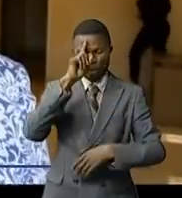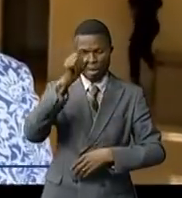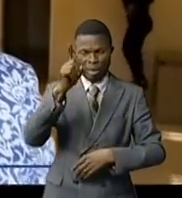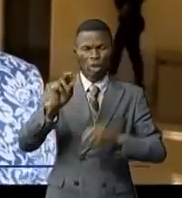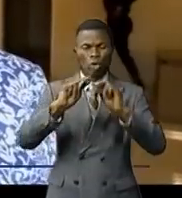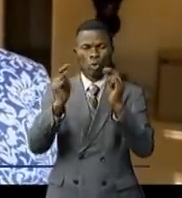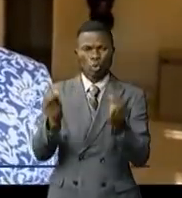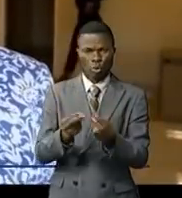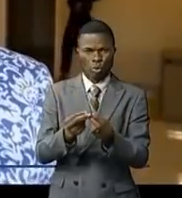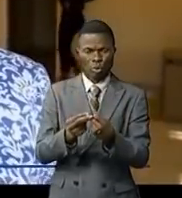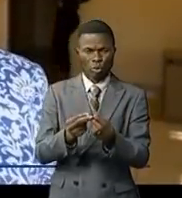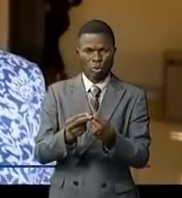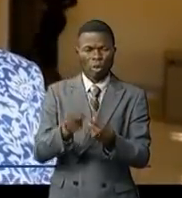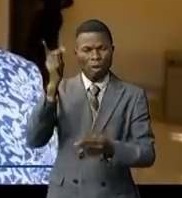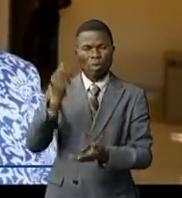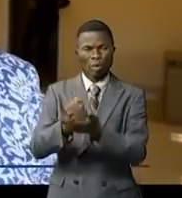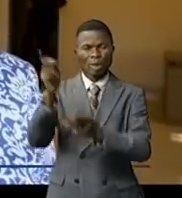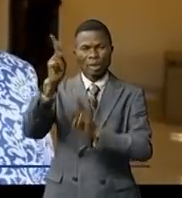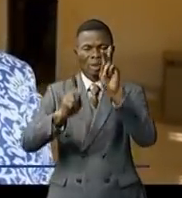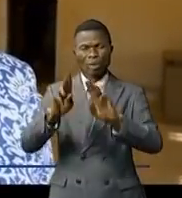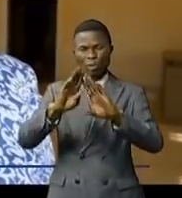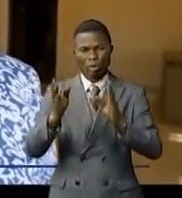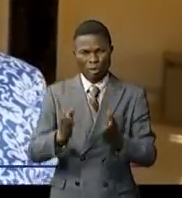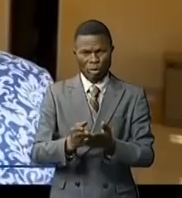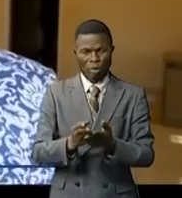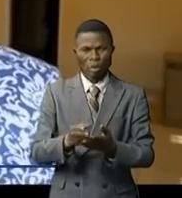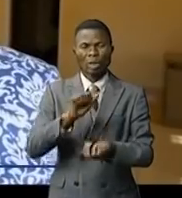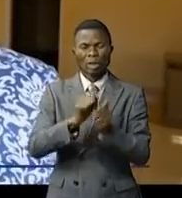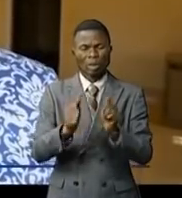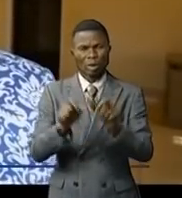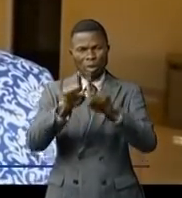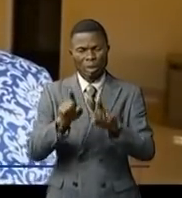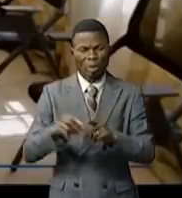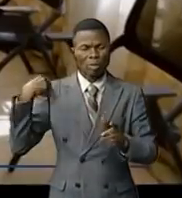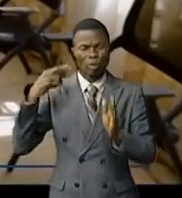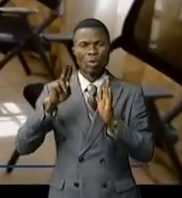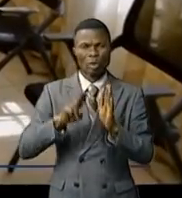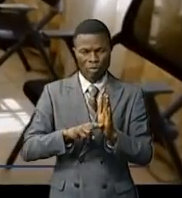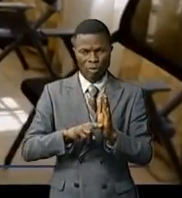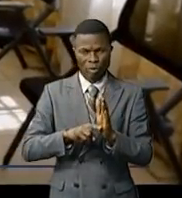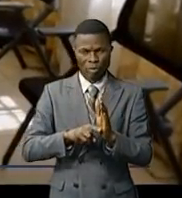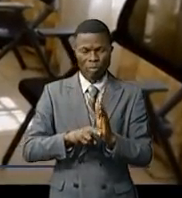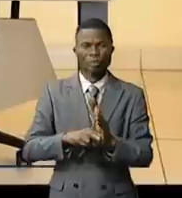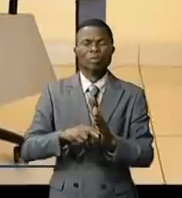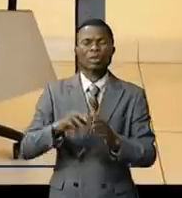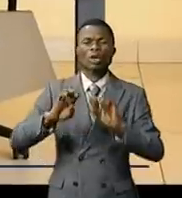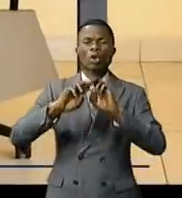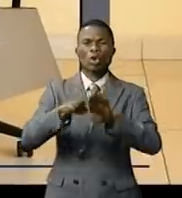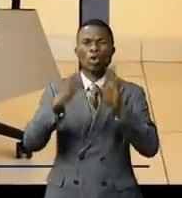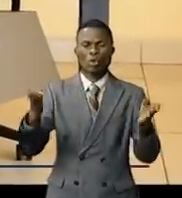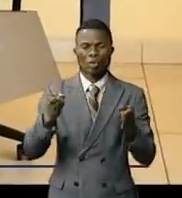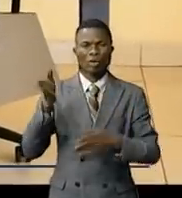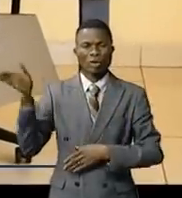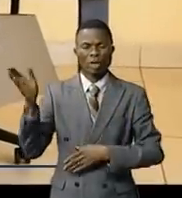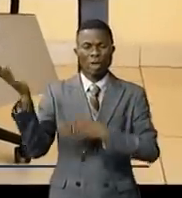structures, pour la population, pour les petites réserves, même pour le gouvernement. L'établissement et l'ouverture de la Chambre de